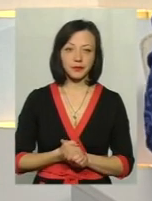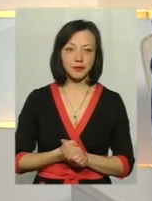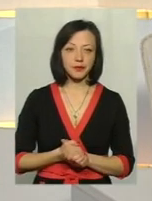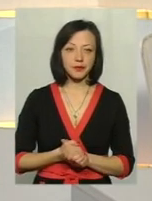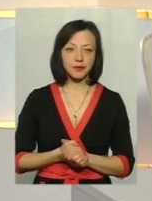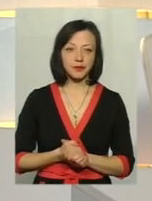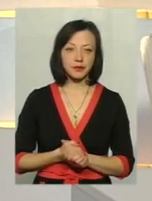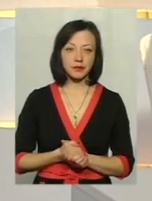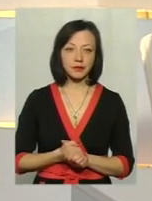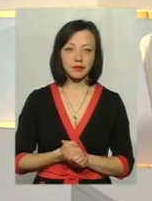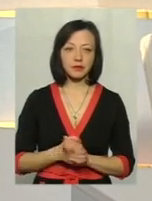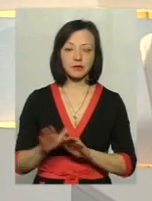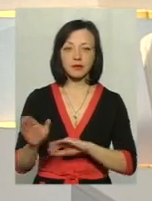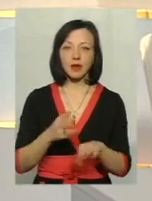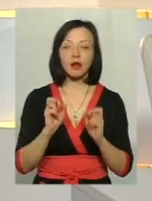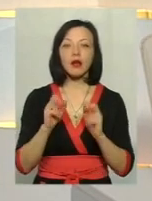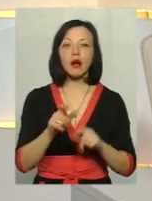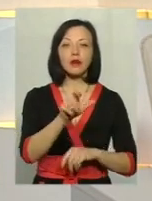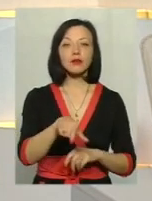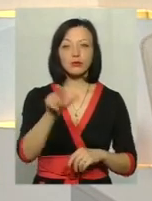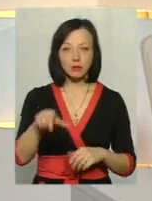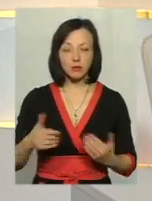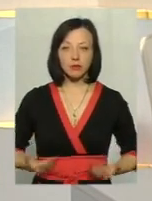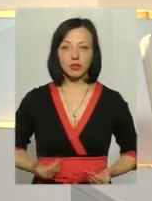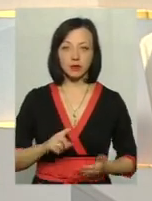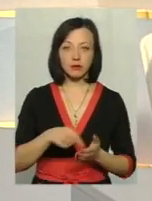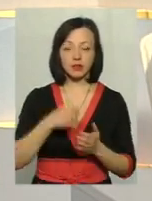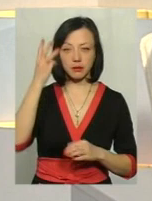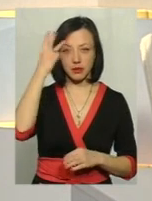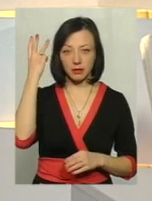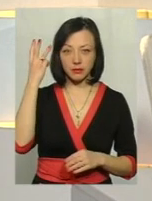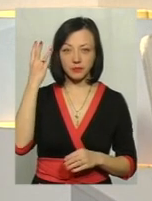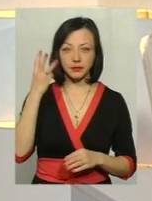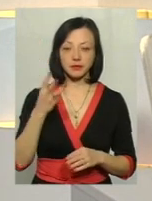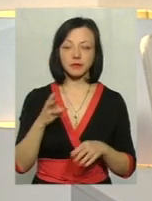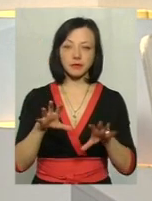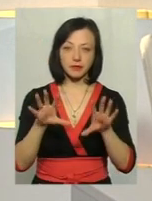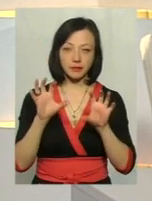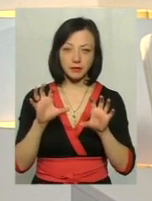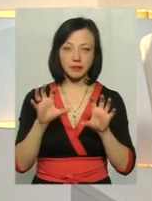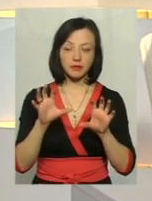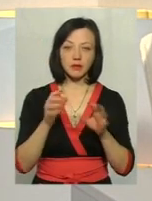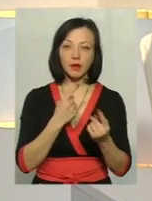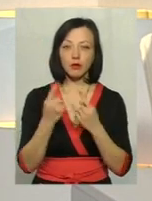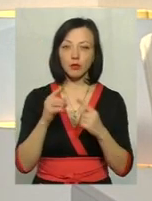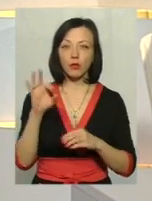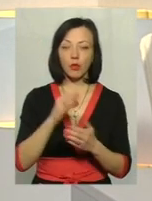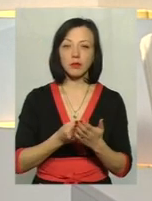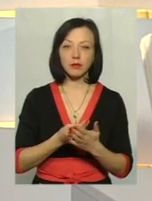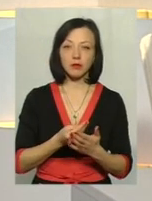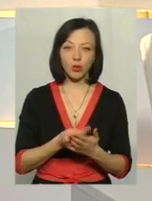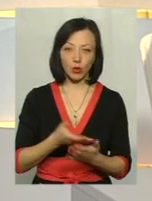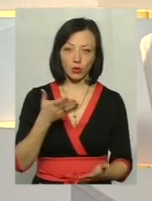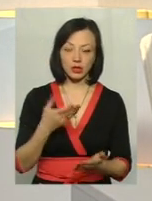за відповідь. Як люди, мешканці міста Хмельницького, гості сприймають розмови про підвищення